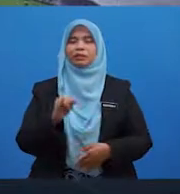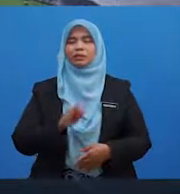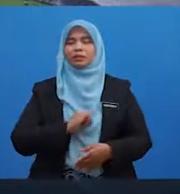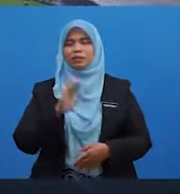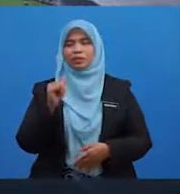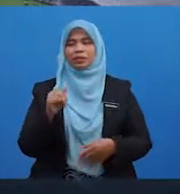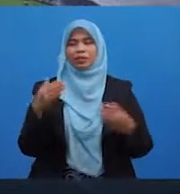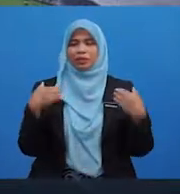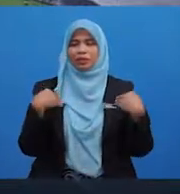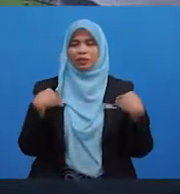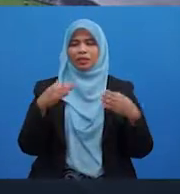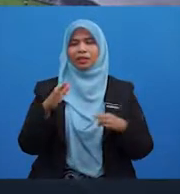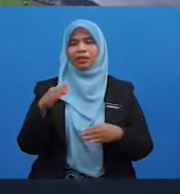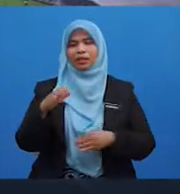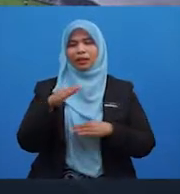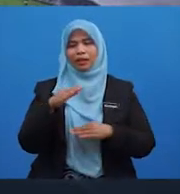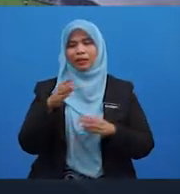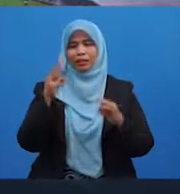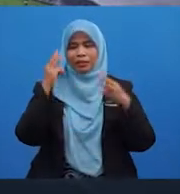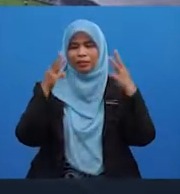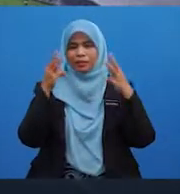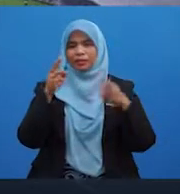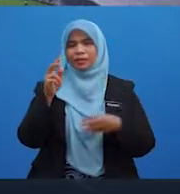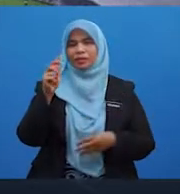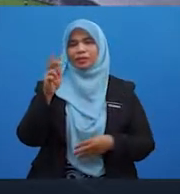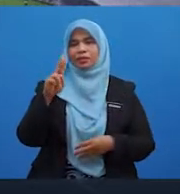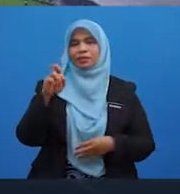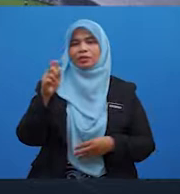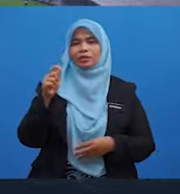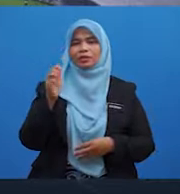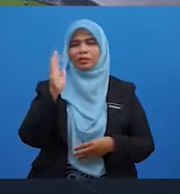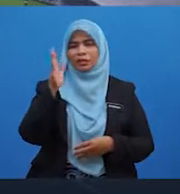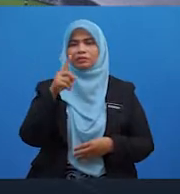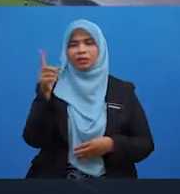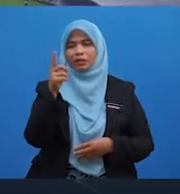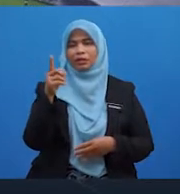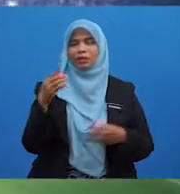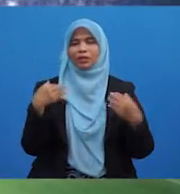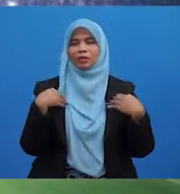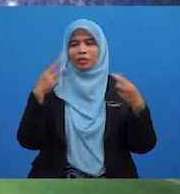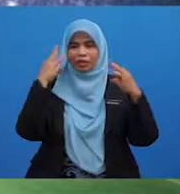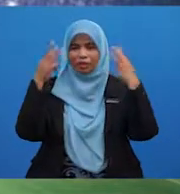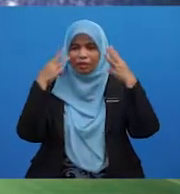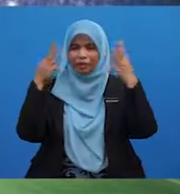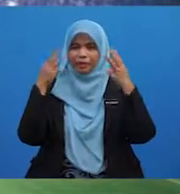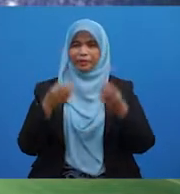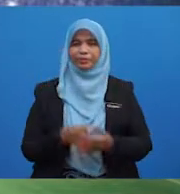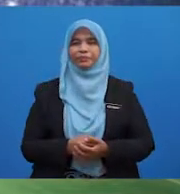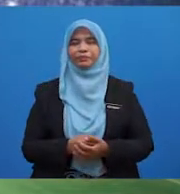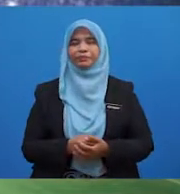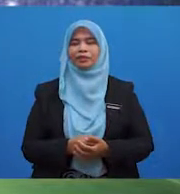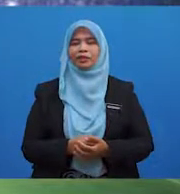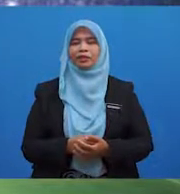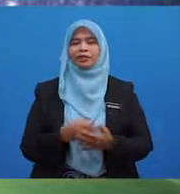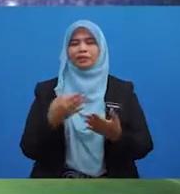tahap kebimbangan trade yang tinggi akan sering mengalami tekanan dan kebimbangan. Kita pergi pula kepada